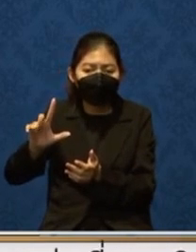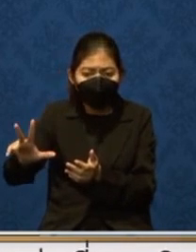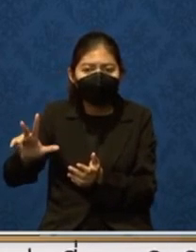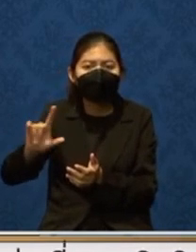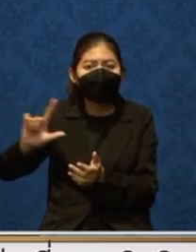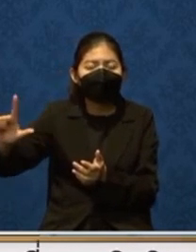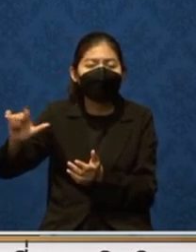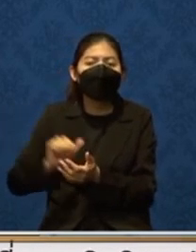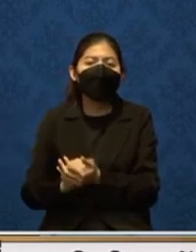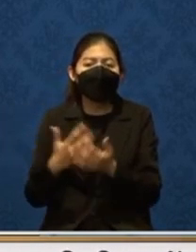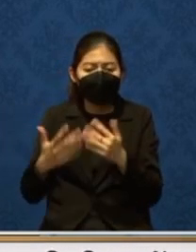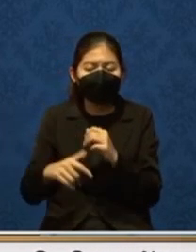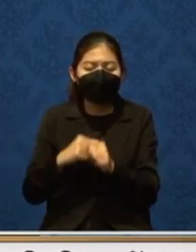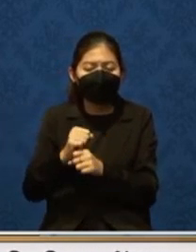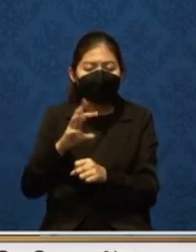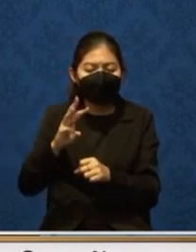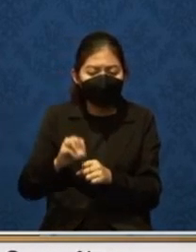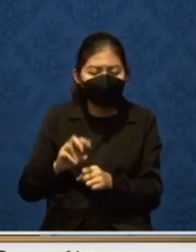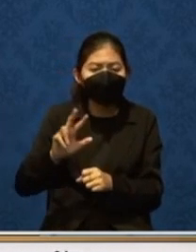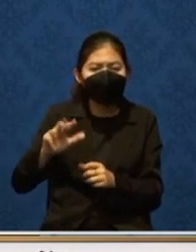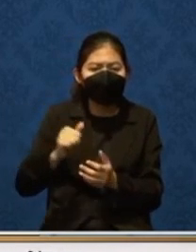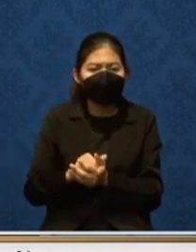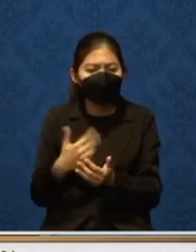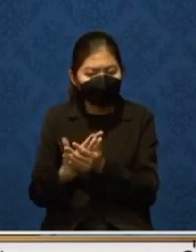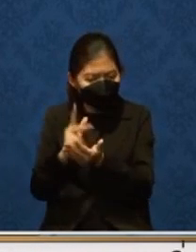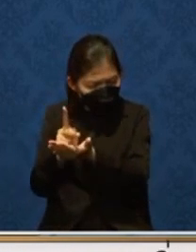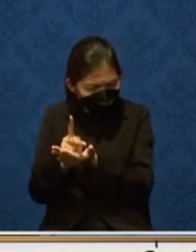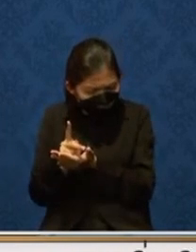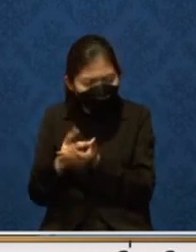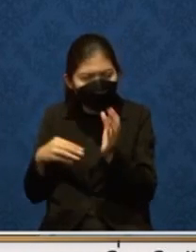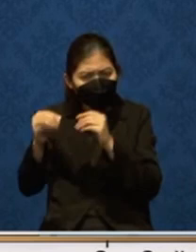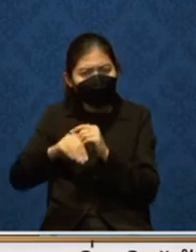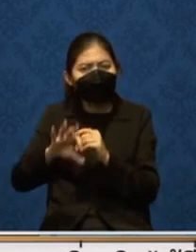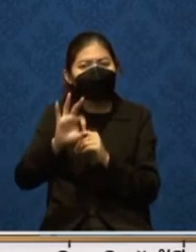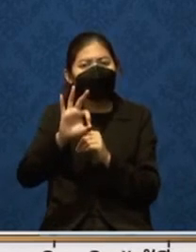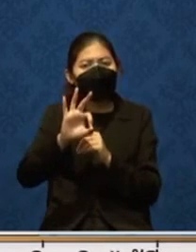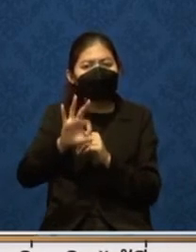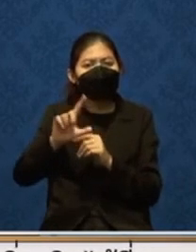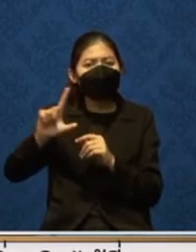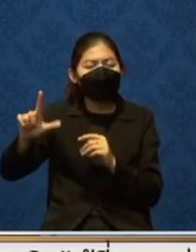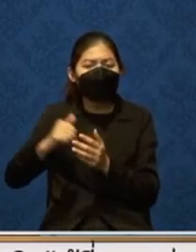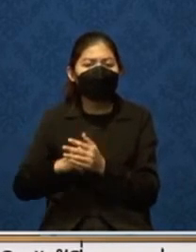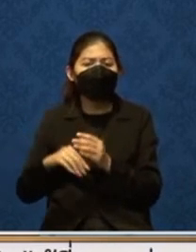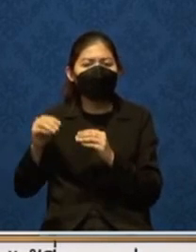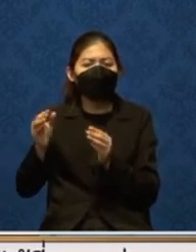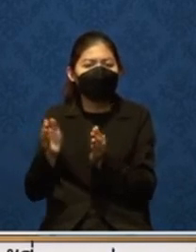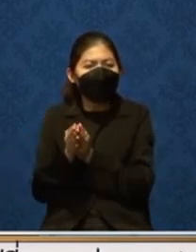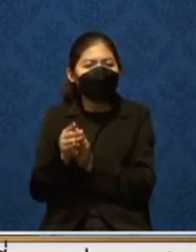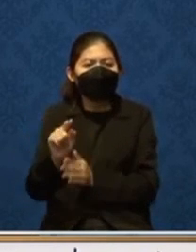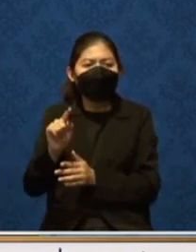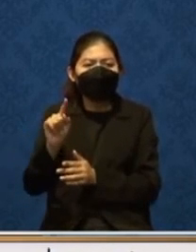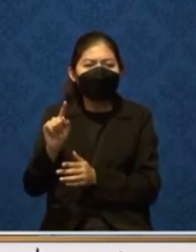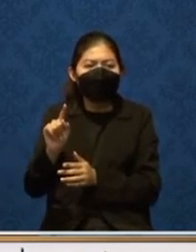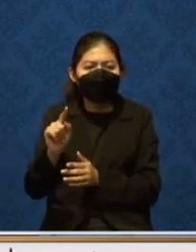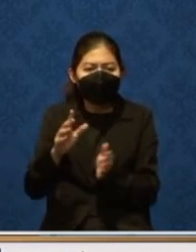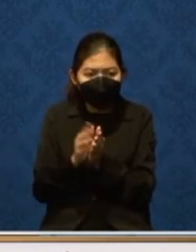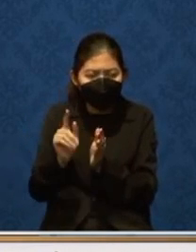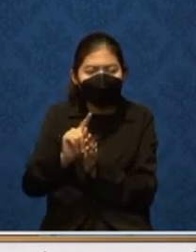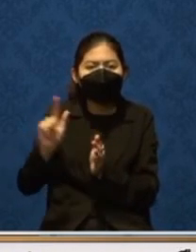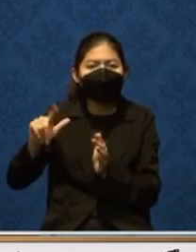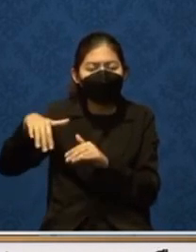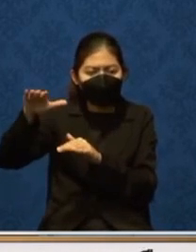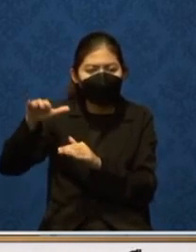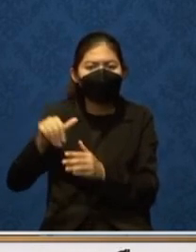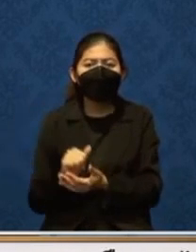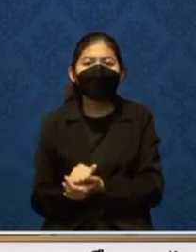เอง ก็ให้บิษัศิลาชัยกู้เพิ่มอก 9,้าน รวมนเป็ 152.2้าน ตัวเลขขวาสุนะครัมาถึป 64